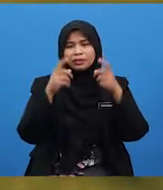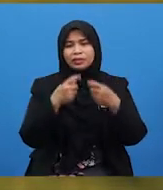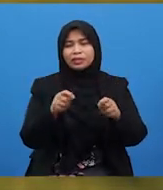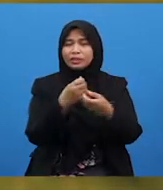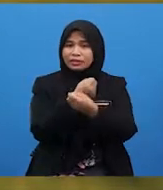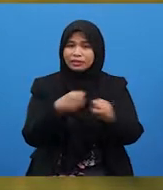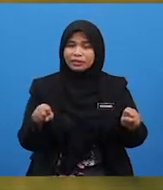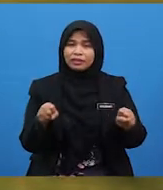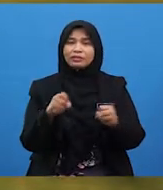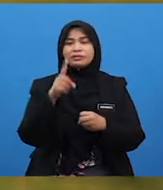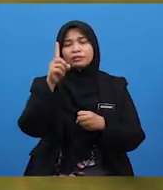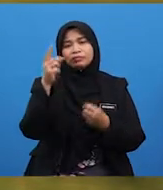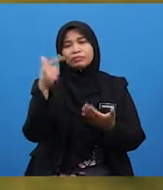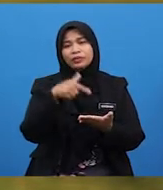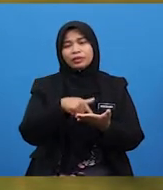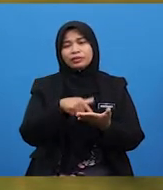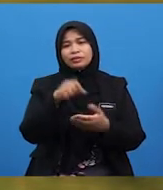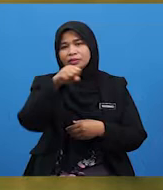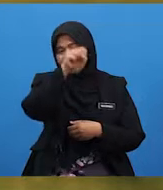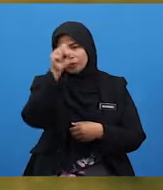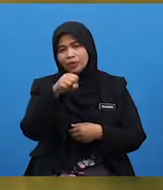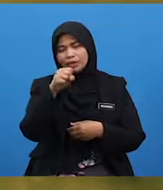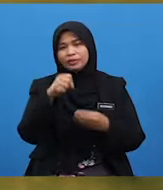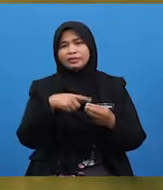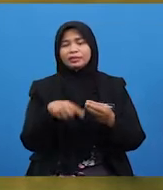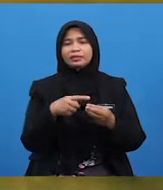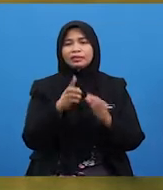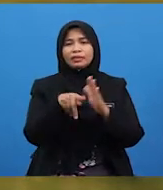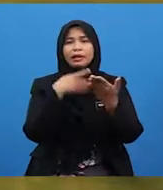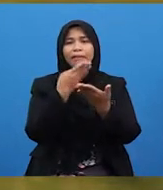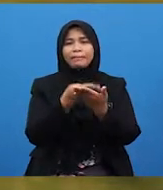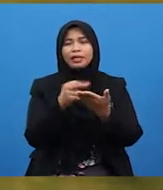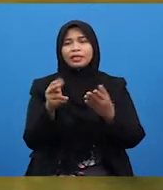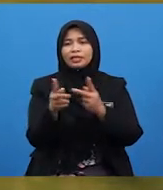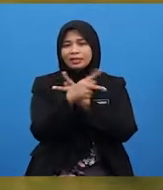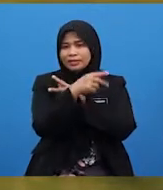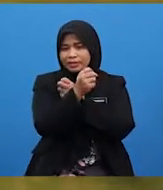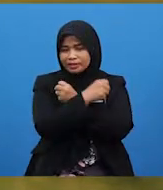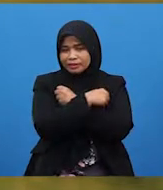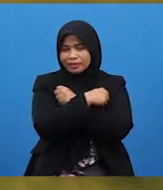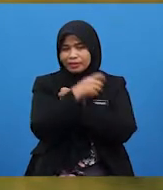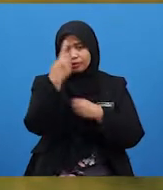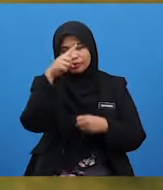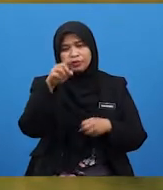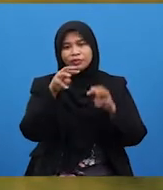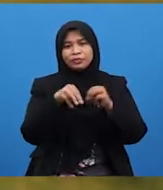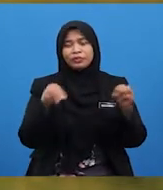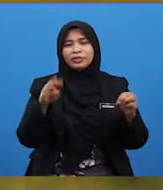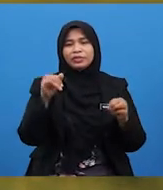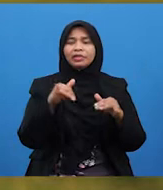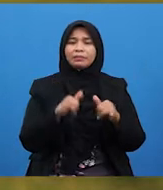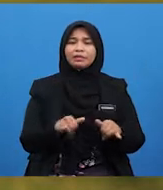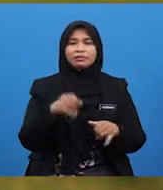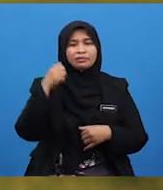telah menyediakan satu lagi soalan berkaitan dengan kebaikan kasih sayang. Untuk murid-murid yang